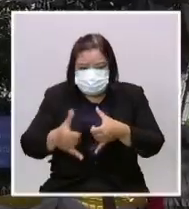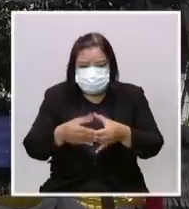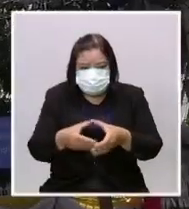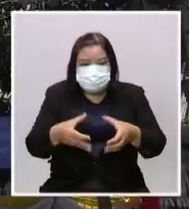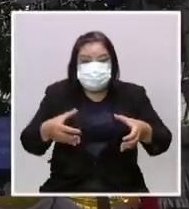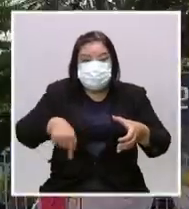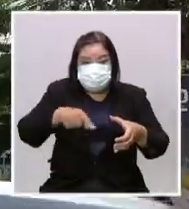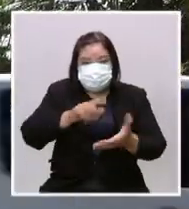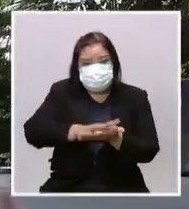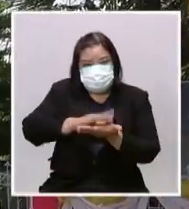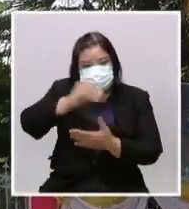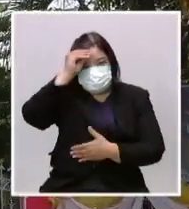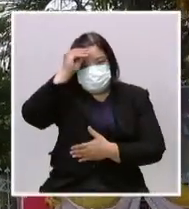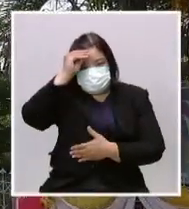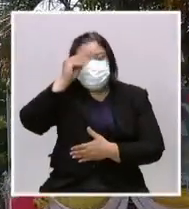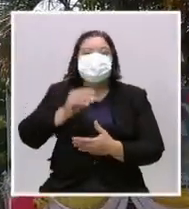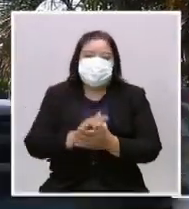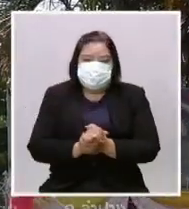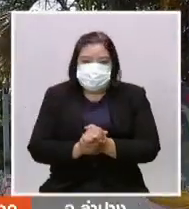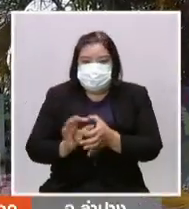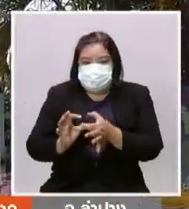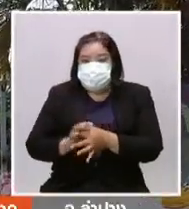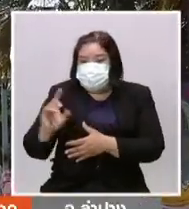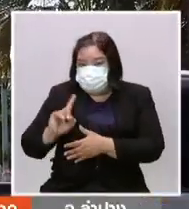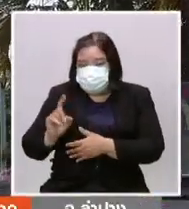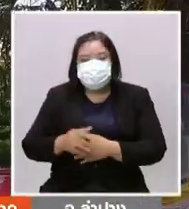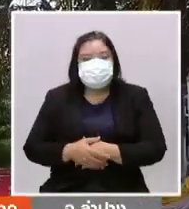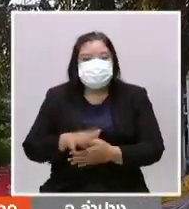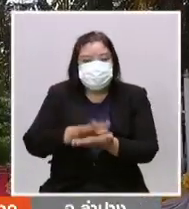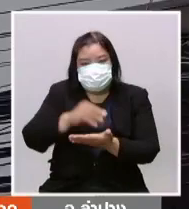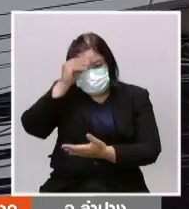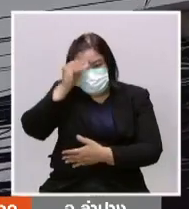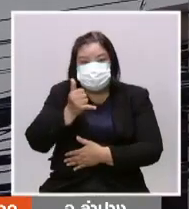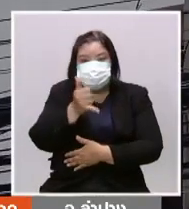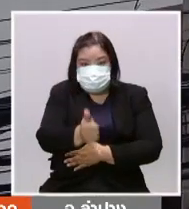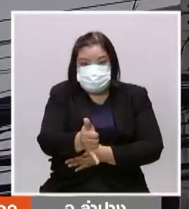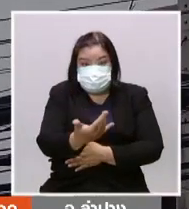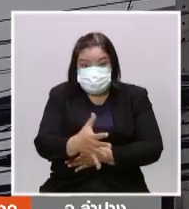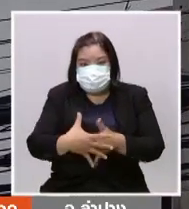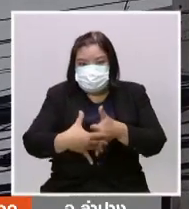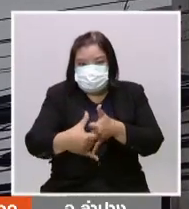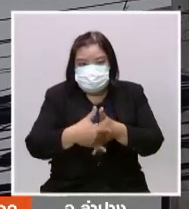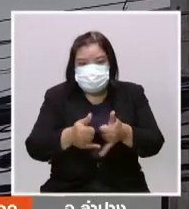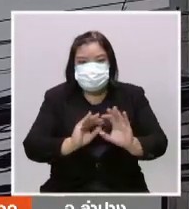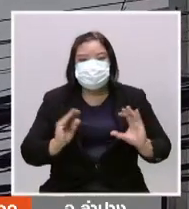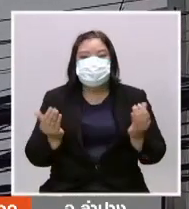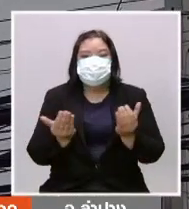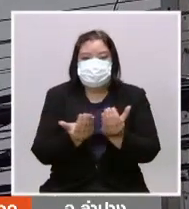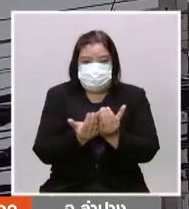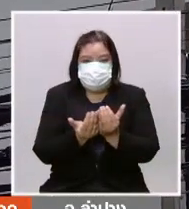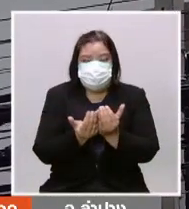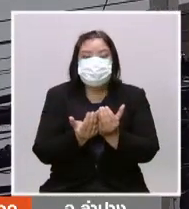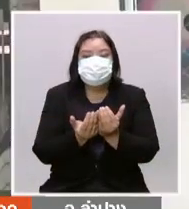การติดเชื้อในพื้นที่ก็เกิดจากคนที่เดินทางเข้ามาในพื้นที่และนำเชื้อมาแพร่สู่คนในครอบครัวนะคะนอกจ